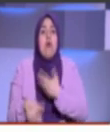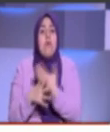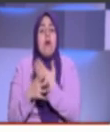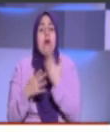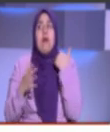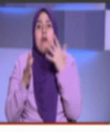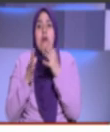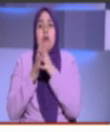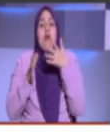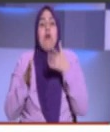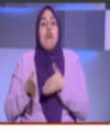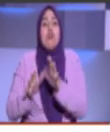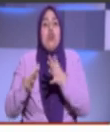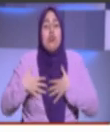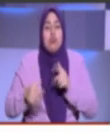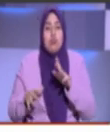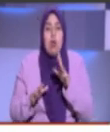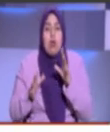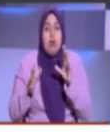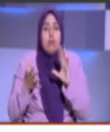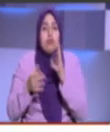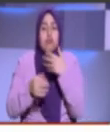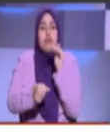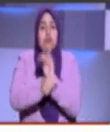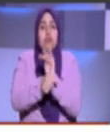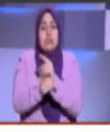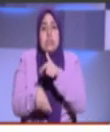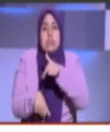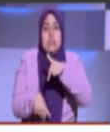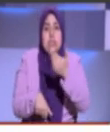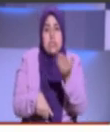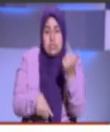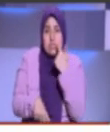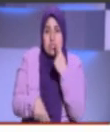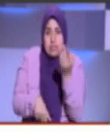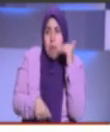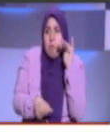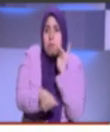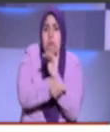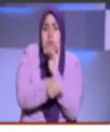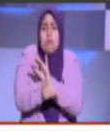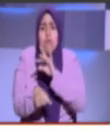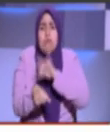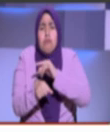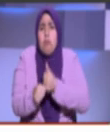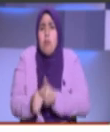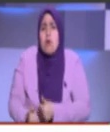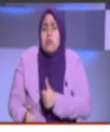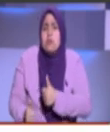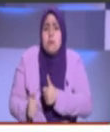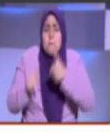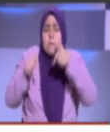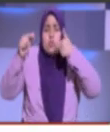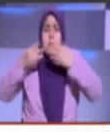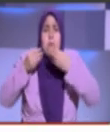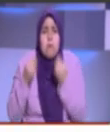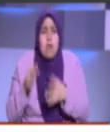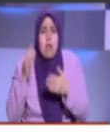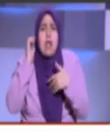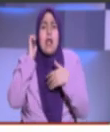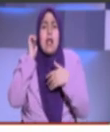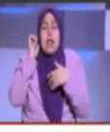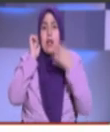القطاع الصحي منتعش أي قبل 6 سنوات، ولكن بمجيء حزب المحافظين قللت هذا الإنفاق على